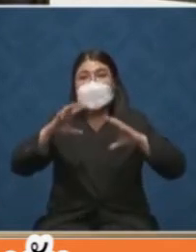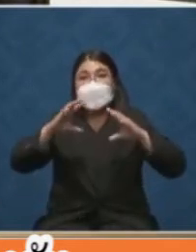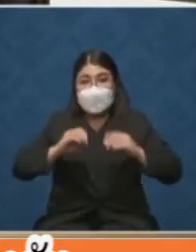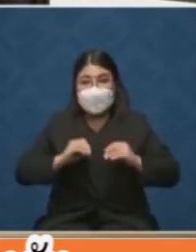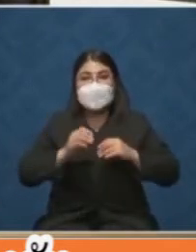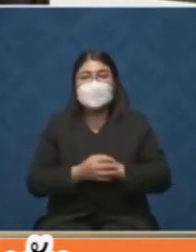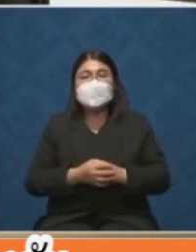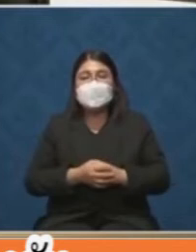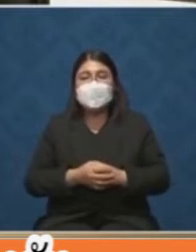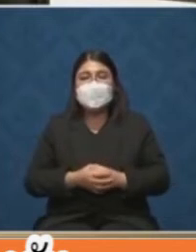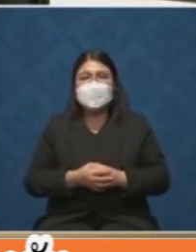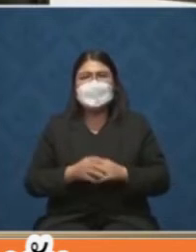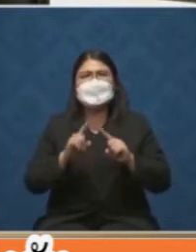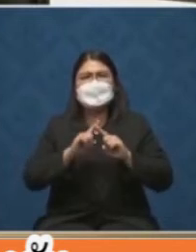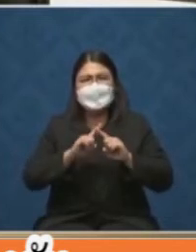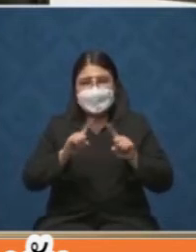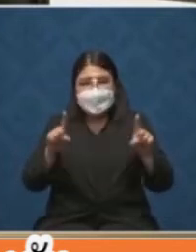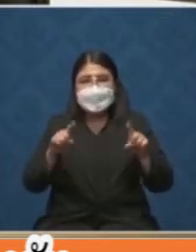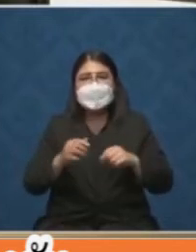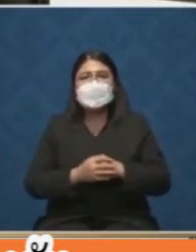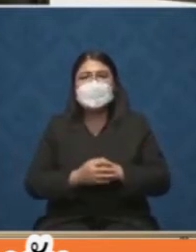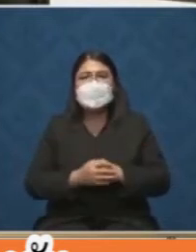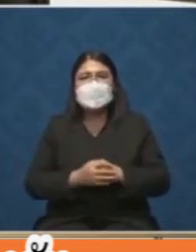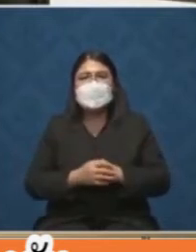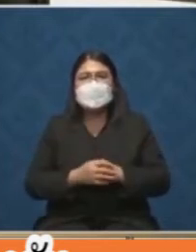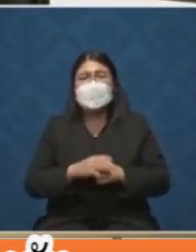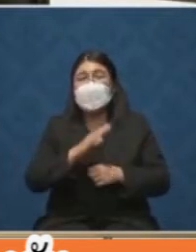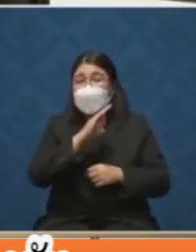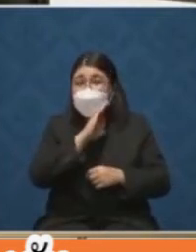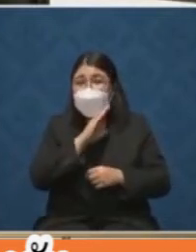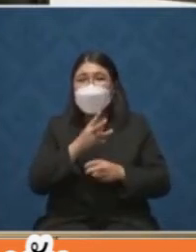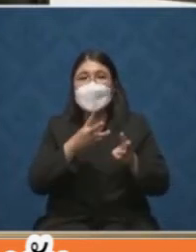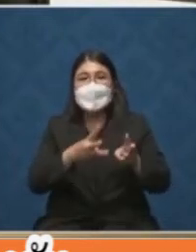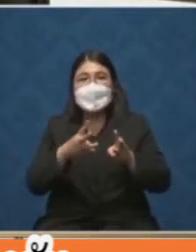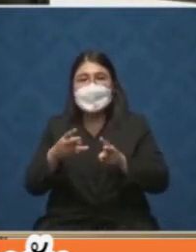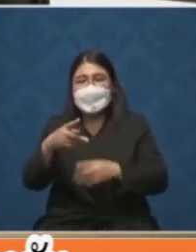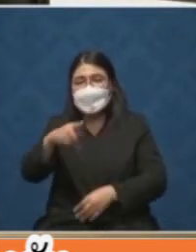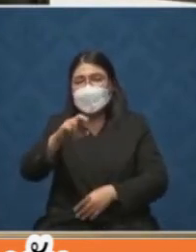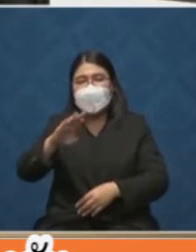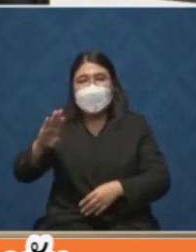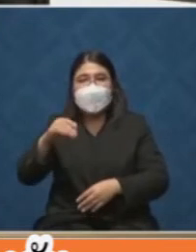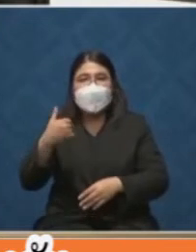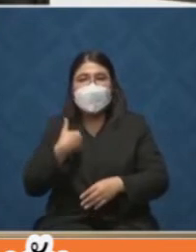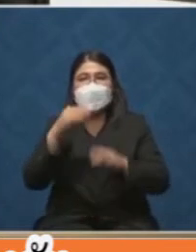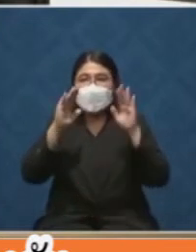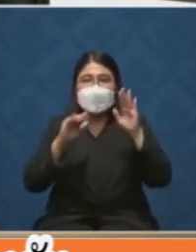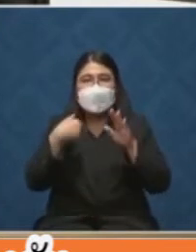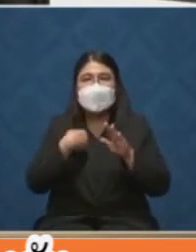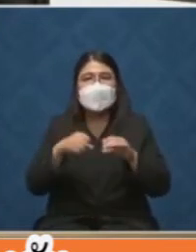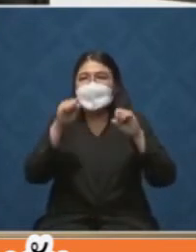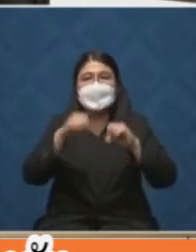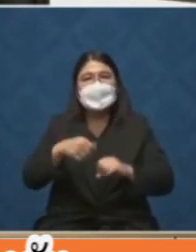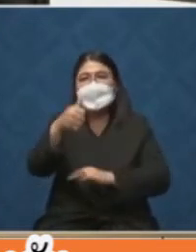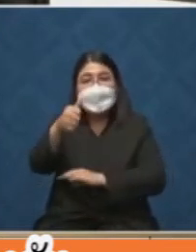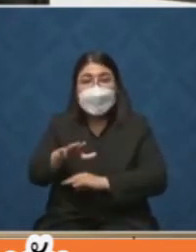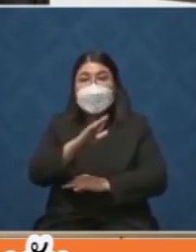พาะในฝั่งปธรธร Clean แงนี้ได้แล้็กลาวว่าจะพร้อมลมติ สนับสนุน กั ยัติ aquiี้